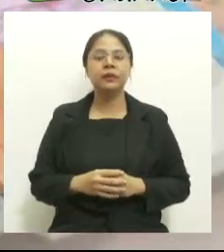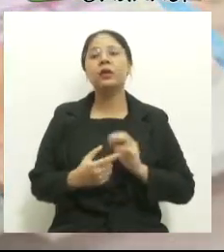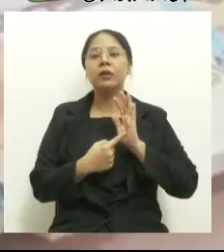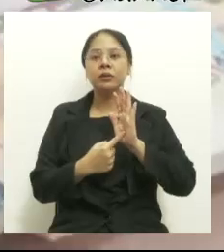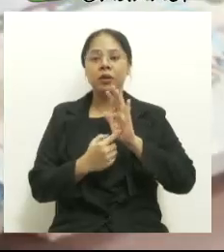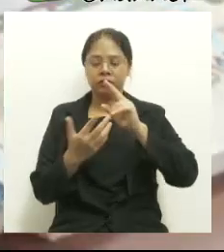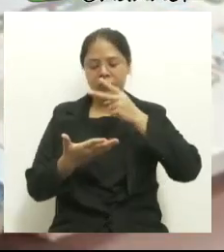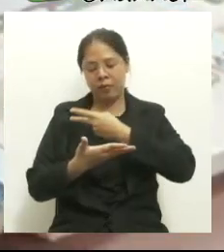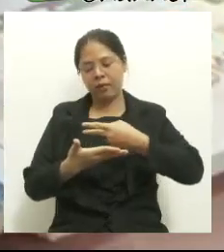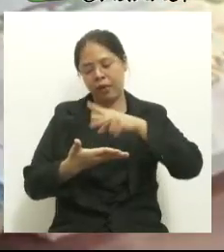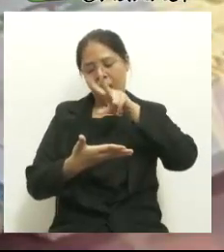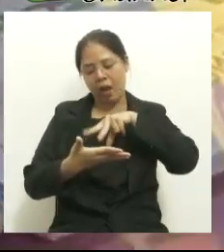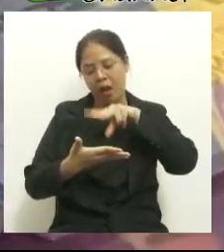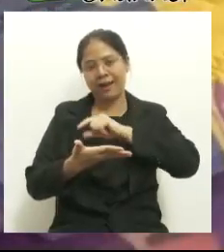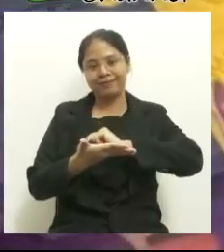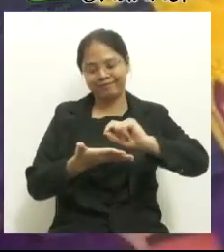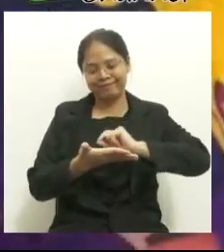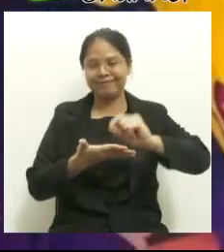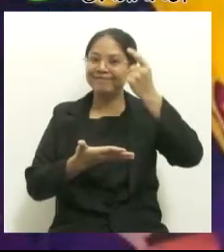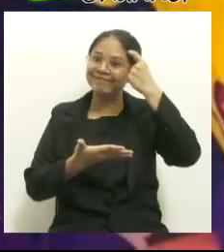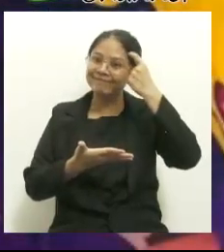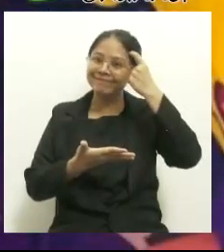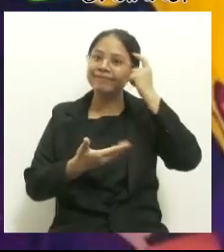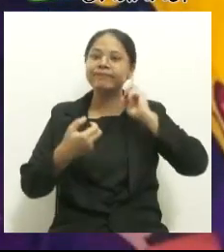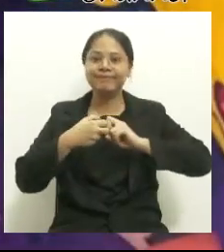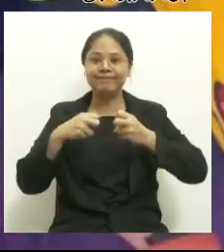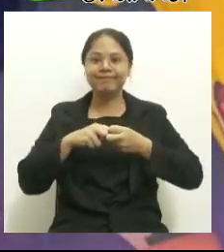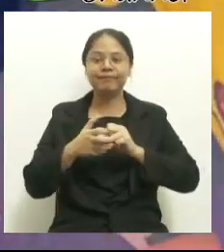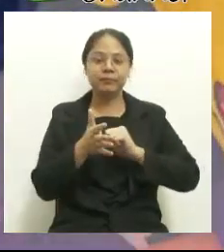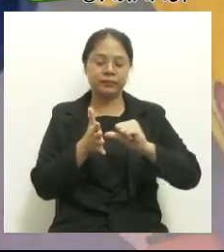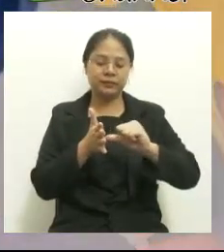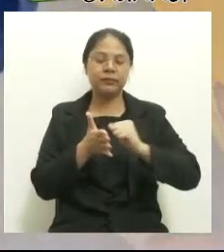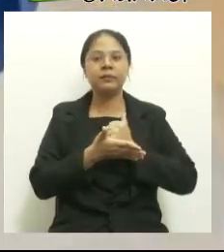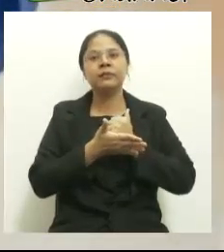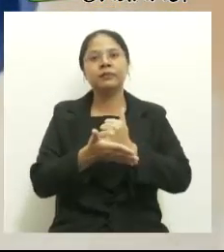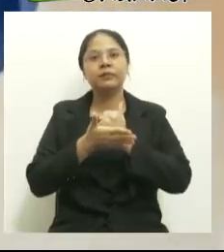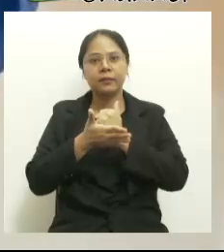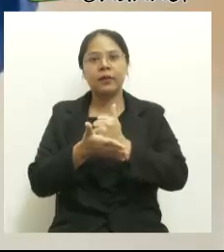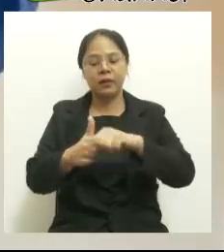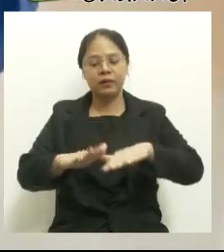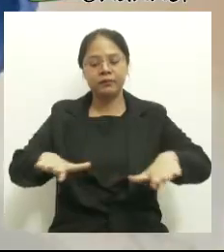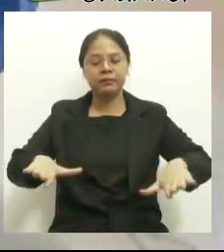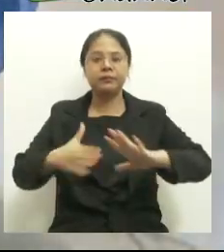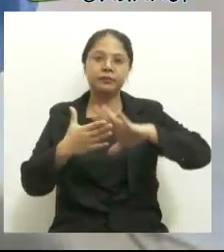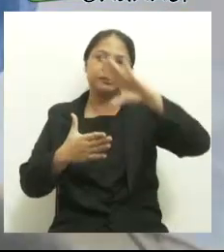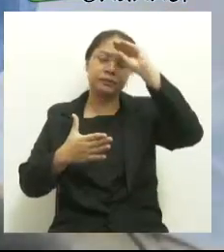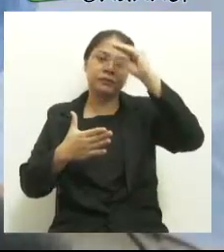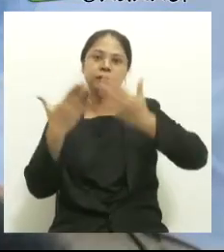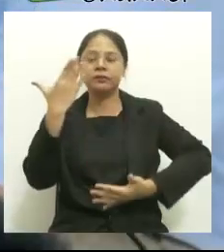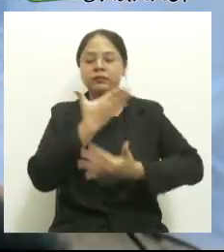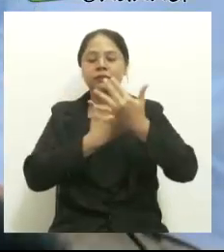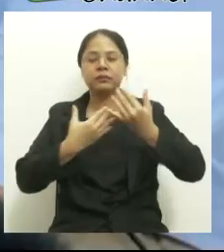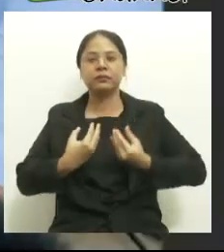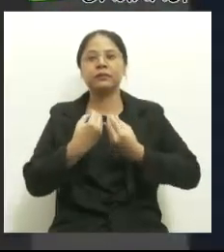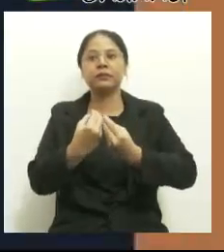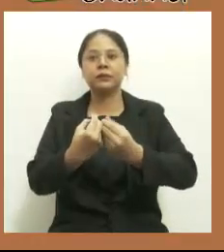การอ่านการเขียนการคิดคำนวณและการแก้ปัญหาเพื่อพัฒนาทักษะพื้นฐานของนักเรียนสร้างโอกาสให้นักเรียนมีส่วนร่ว